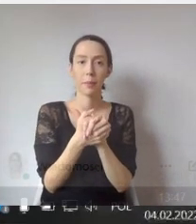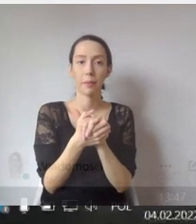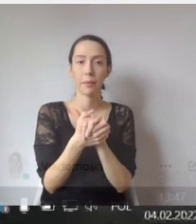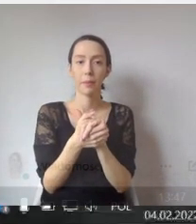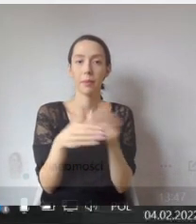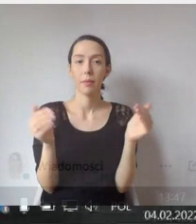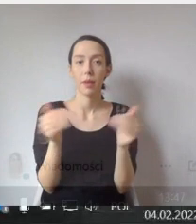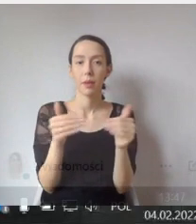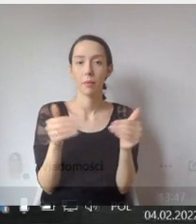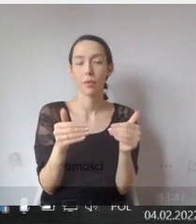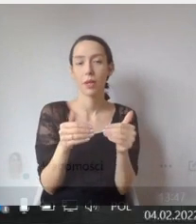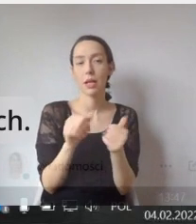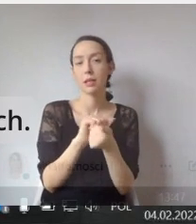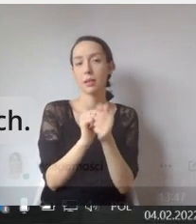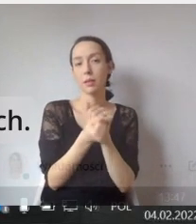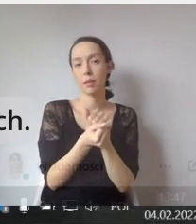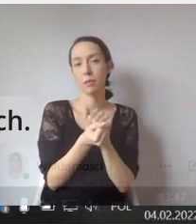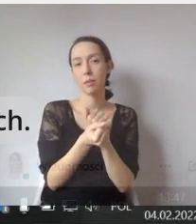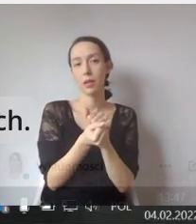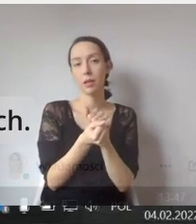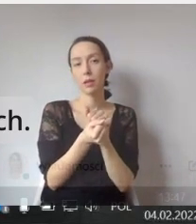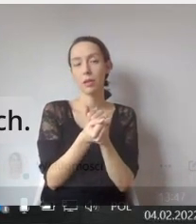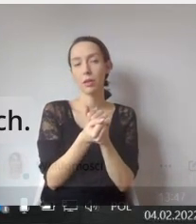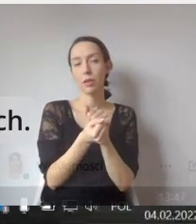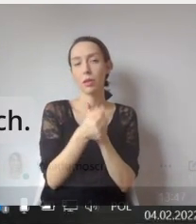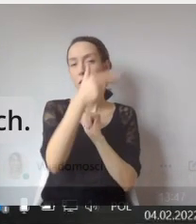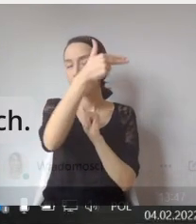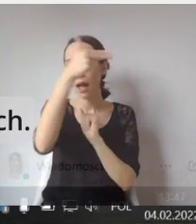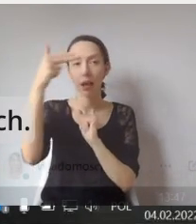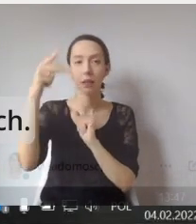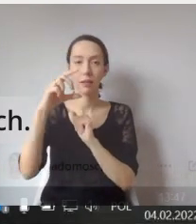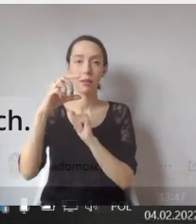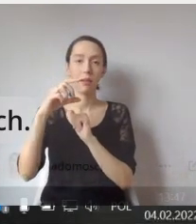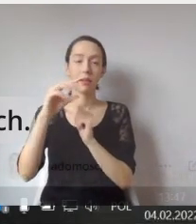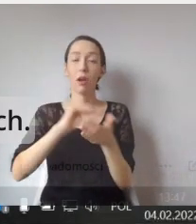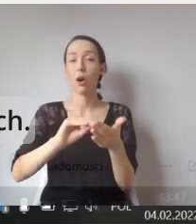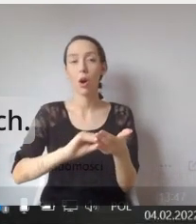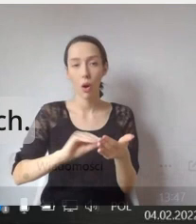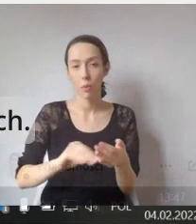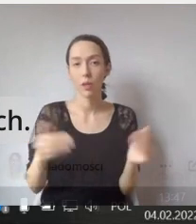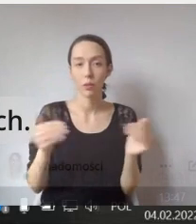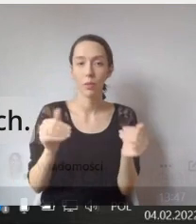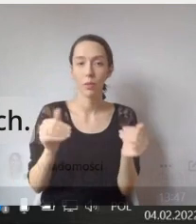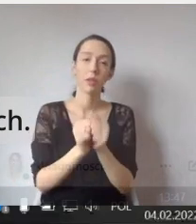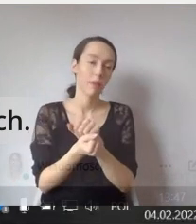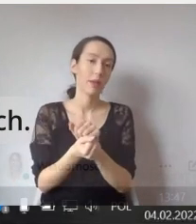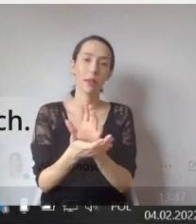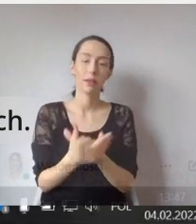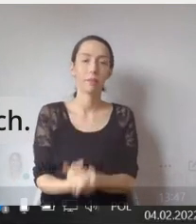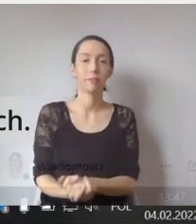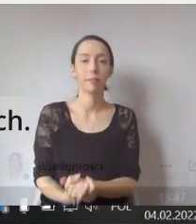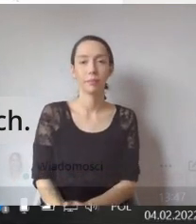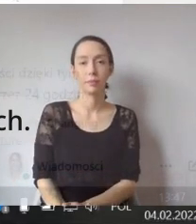przykład edytuj opis, możemy usunąć sobie też te poszczególne części z